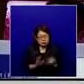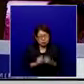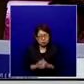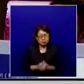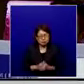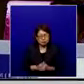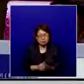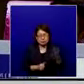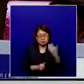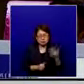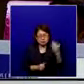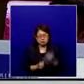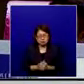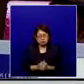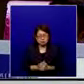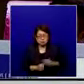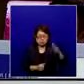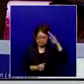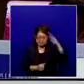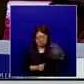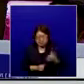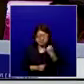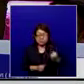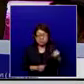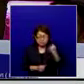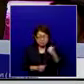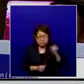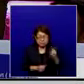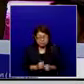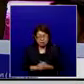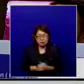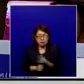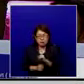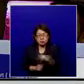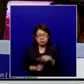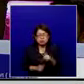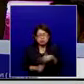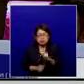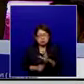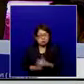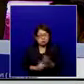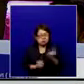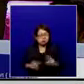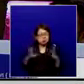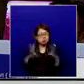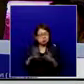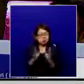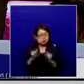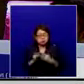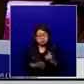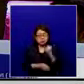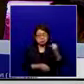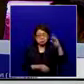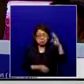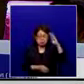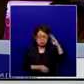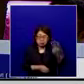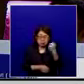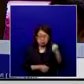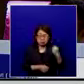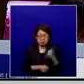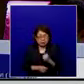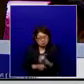ที่คราวที่แล้วที่เผด็จการยึดอำนาจหลอกไปประชาชนไปประชุมที่กองทัพบกและยึดอำนาจเลยมันไม่ง่ายแบบนั้นมันไม่ง่าย